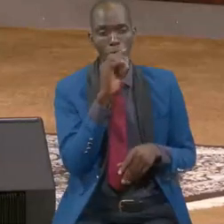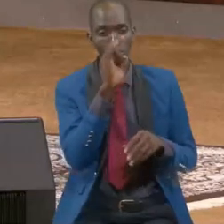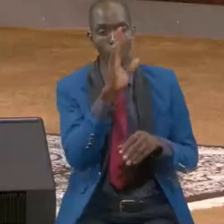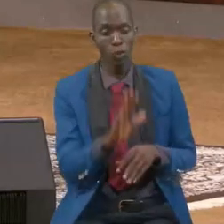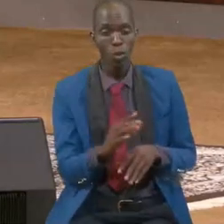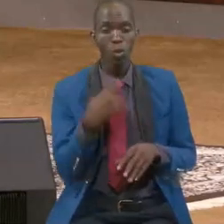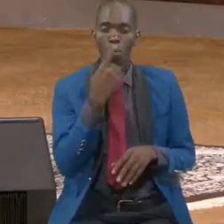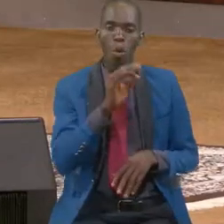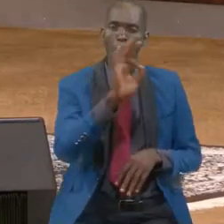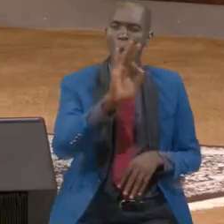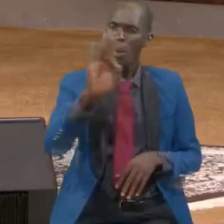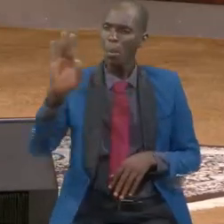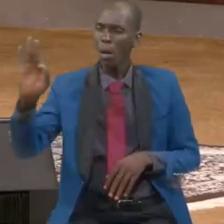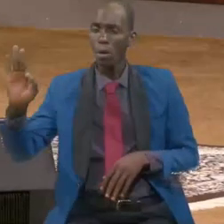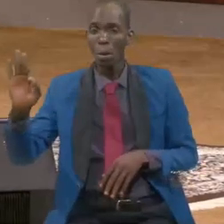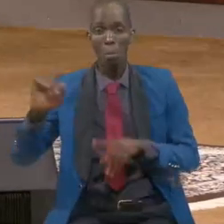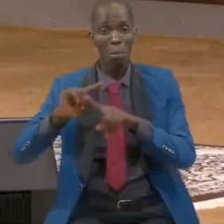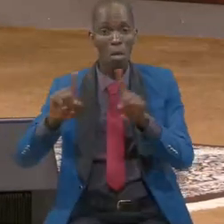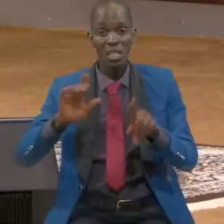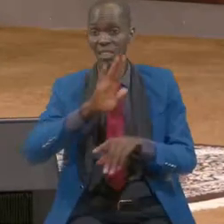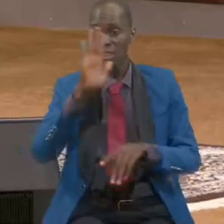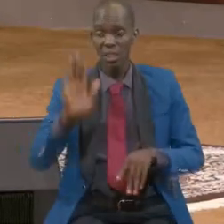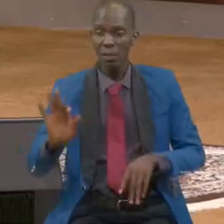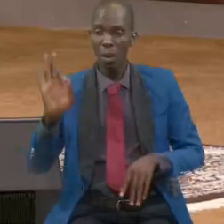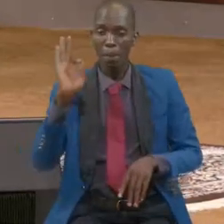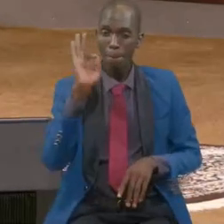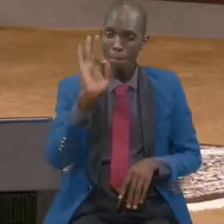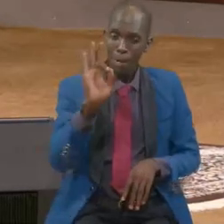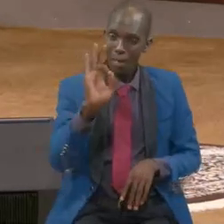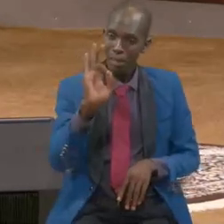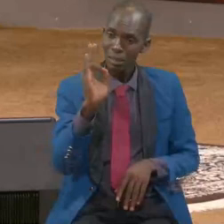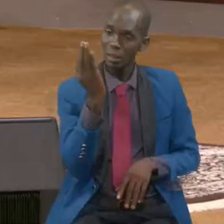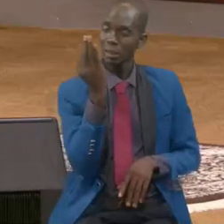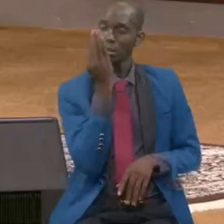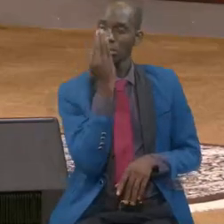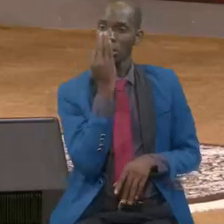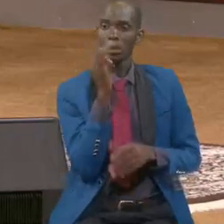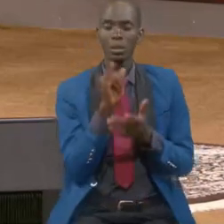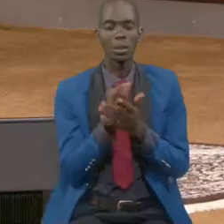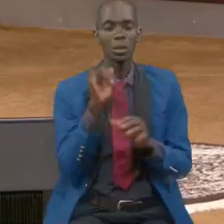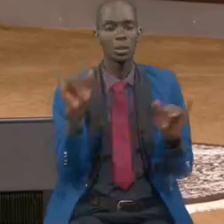prêche aux autres et ne prêche pas le même message à lui-même.